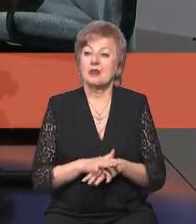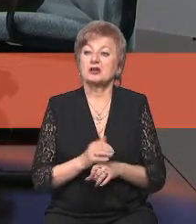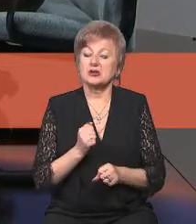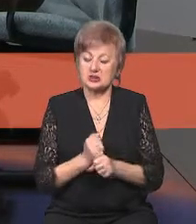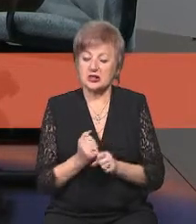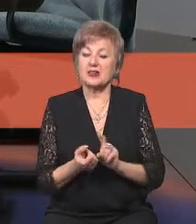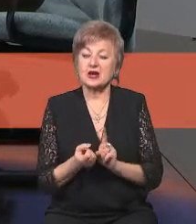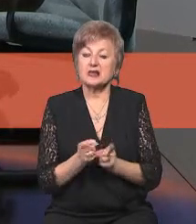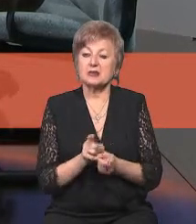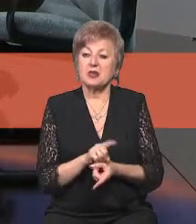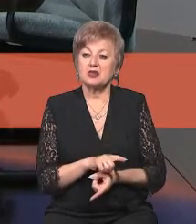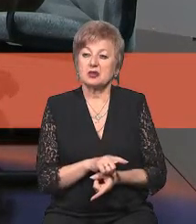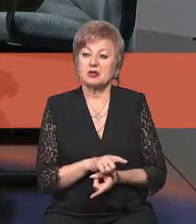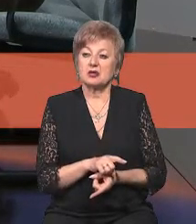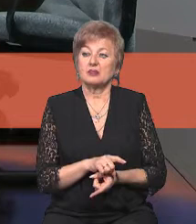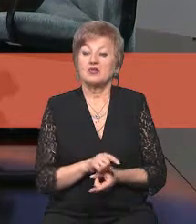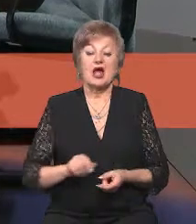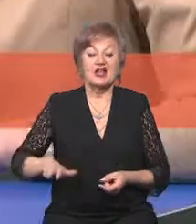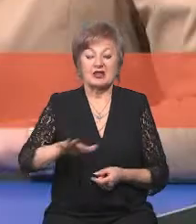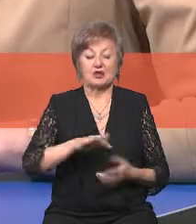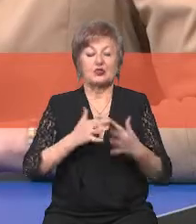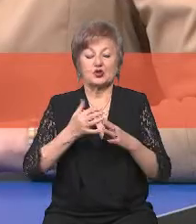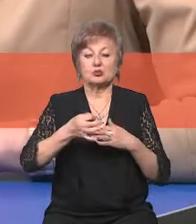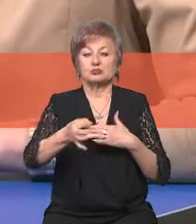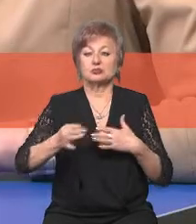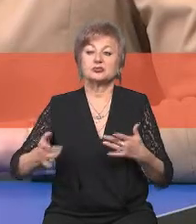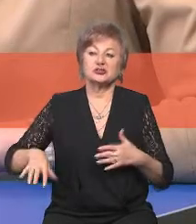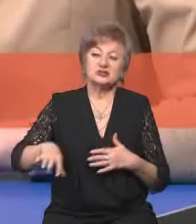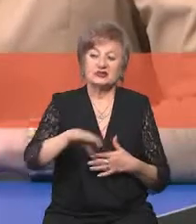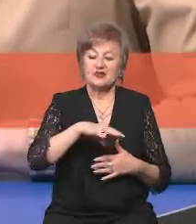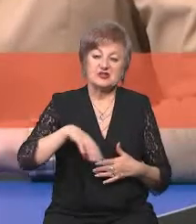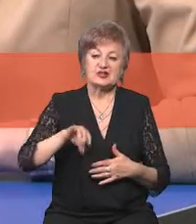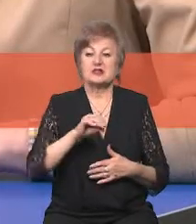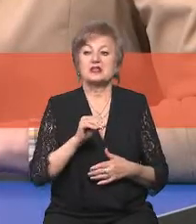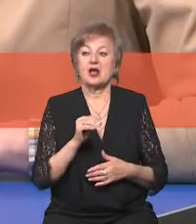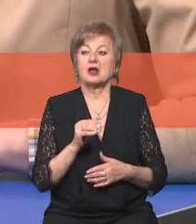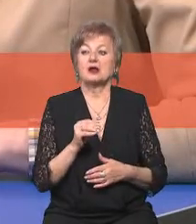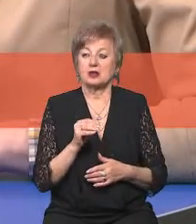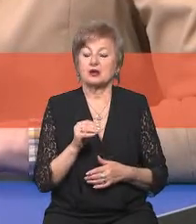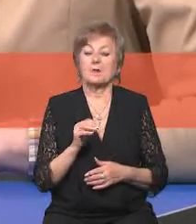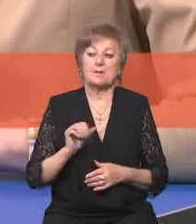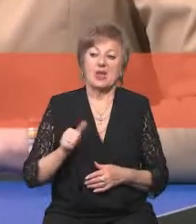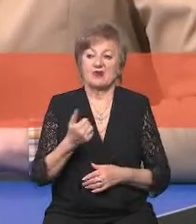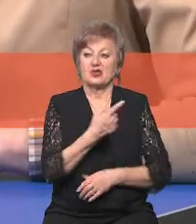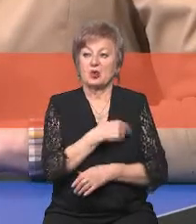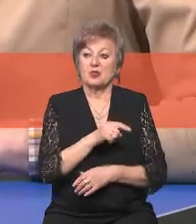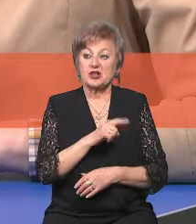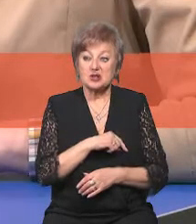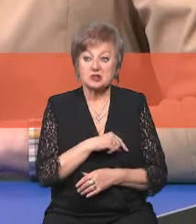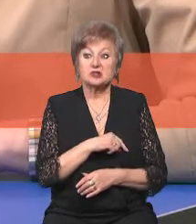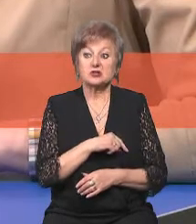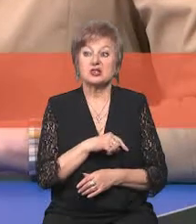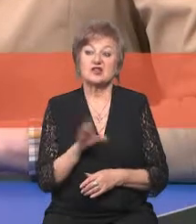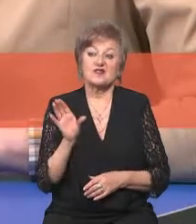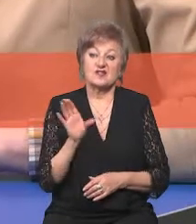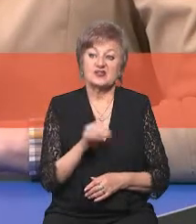реформування первинної ланки? Всі територіальні громади, всі первинні заклади первинної медицини на теренах Запорізької області,